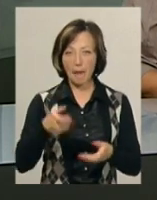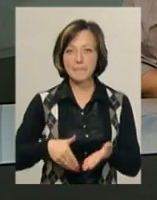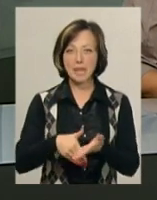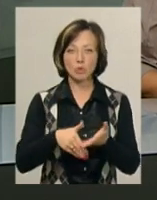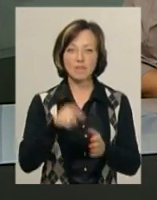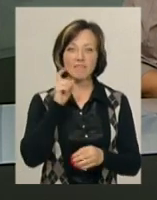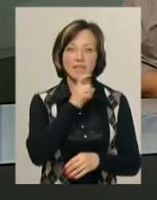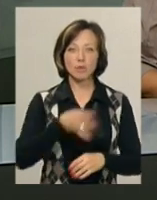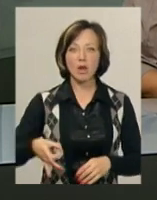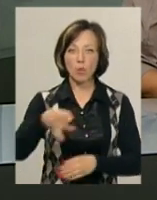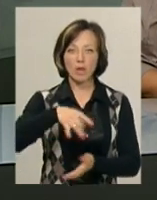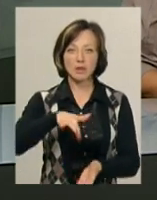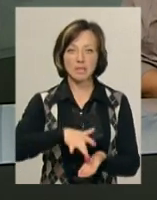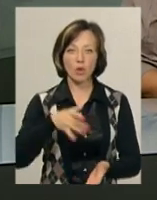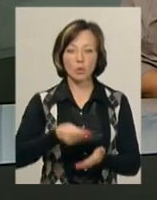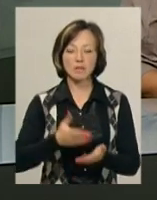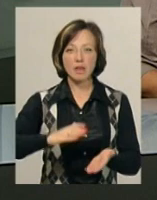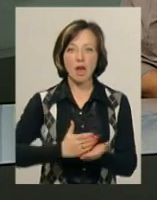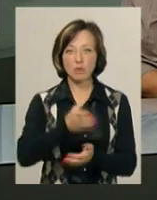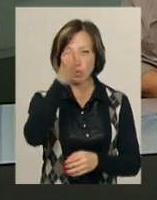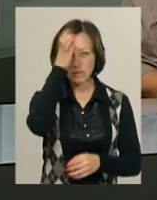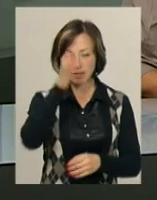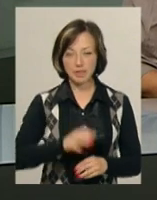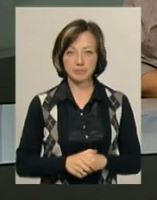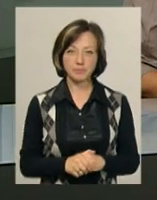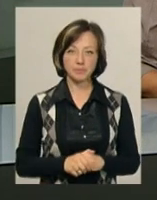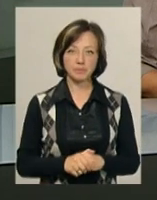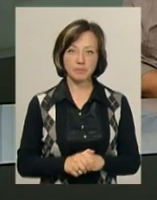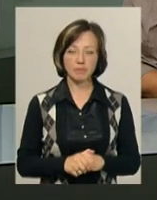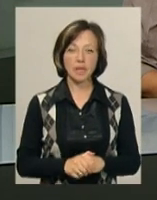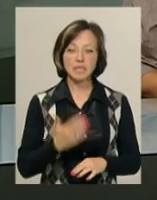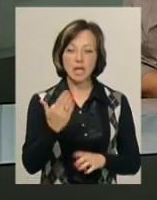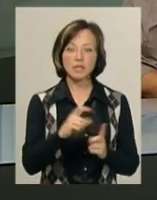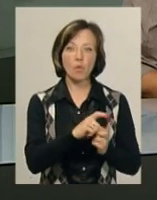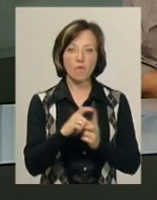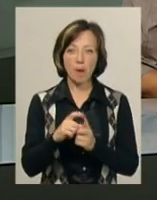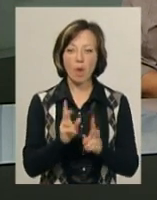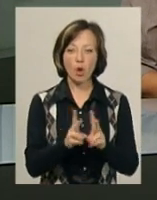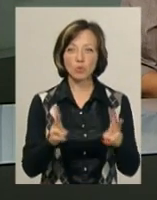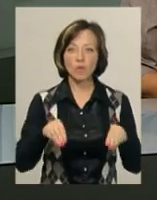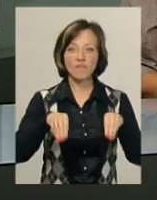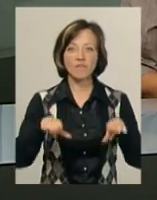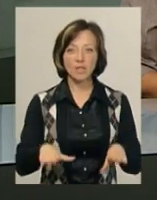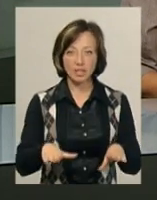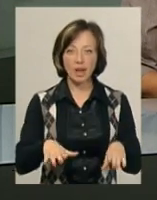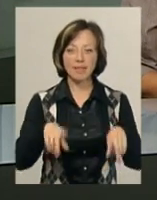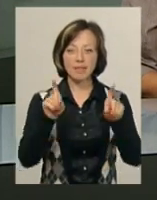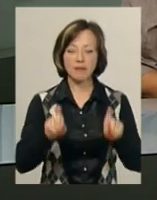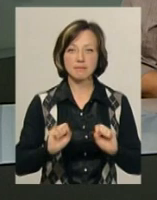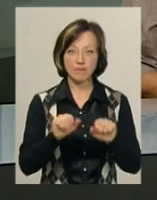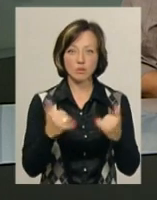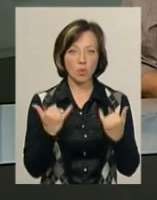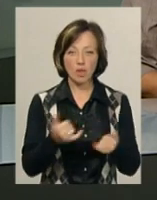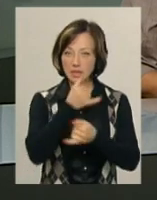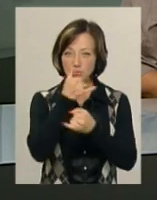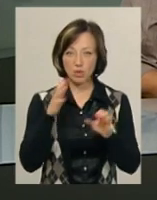методист Вінницького регіонального центру оцінювання якості освіти Ірина Ковальчук. За її словами, ті, хто вирішили тести складати сьогодні, не